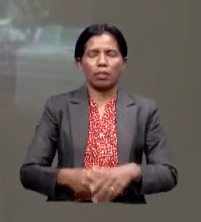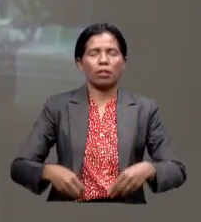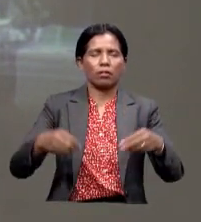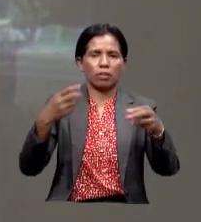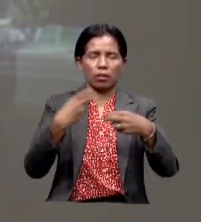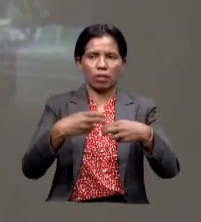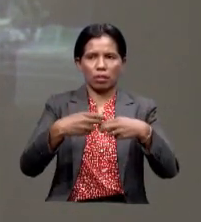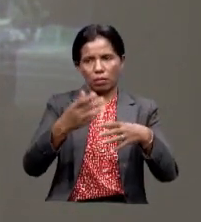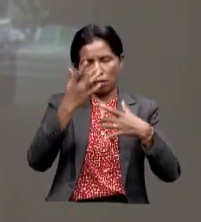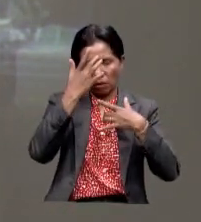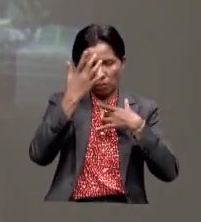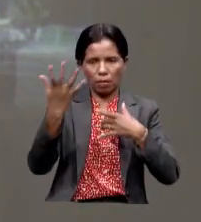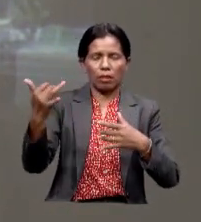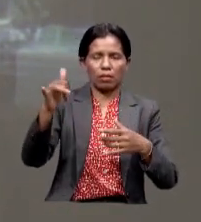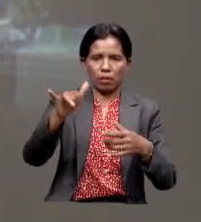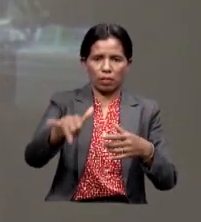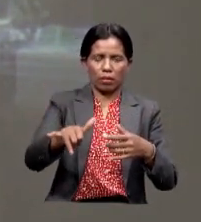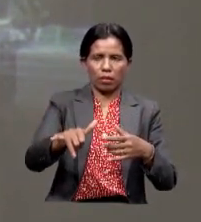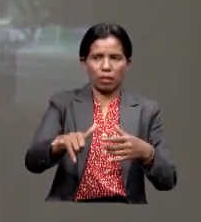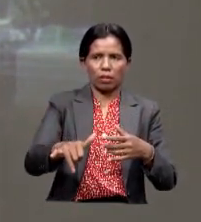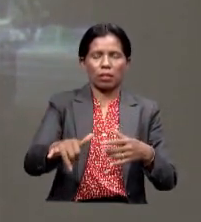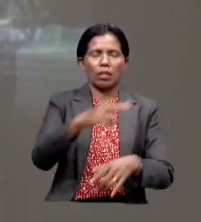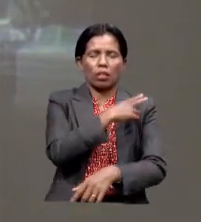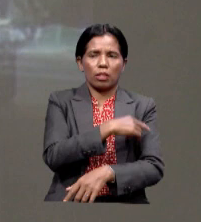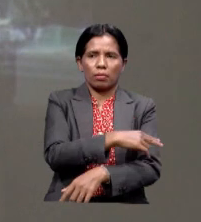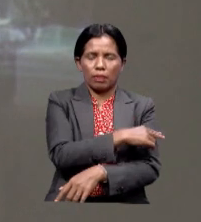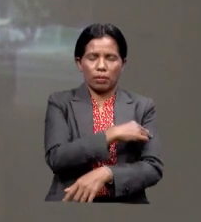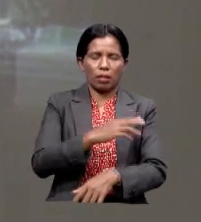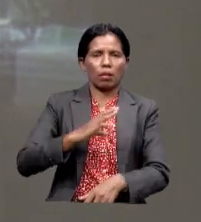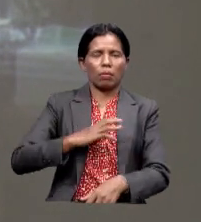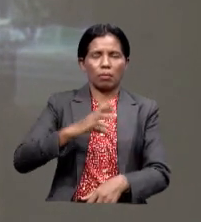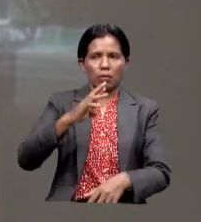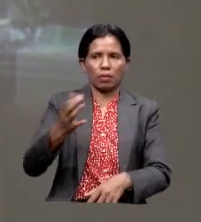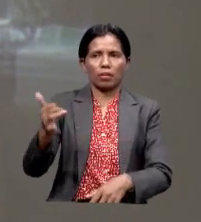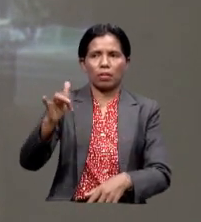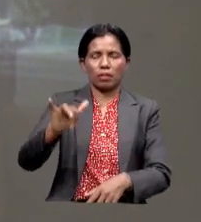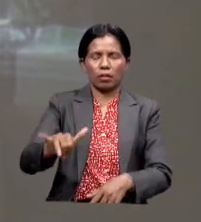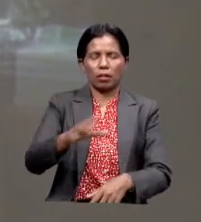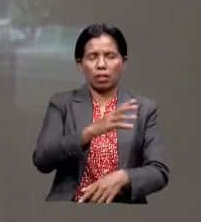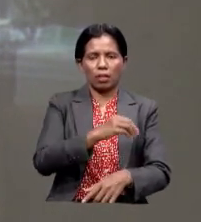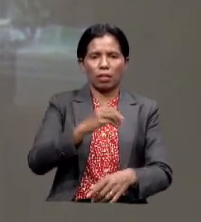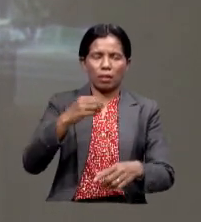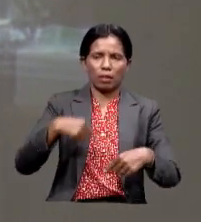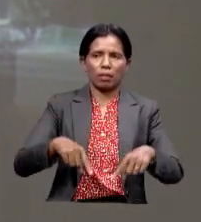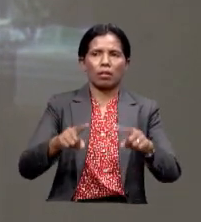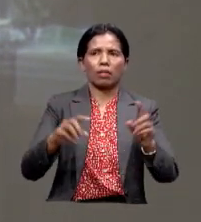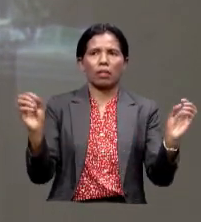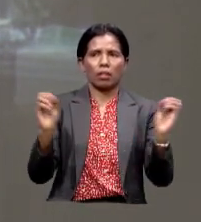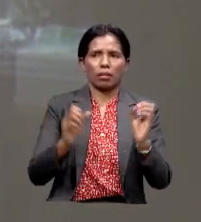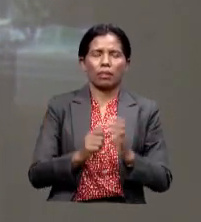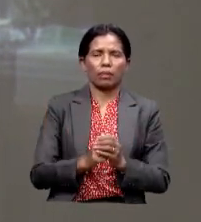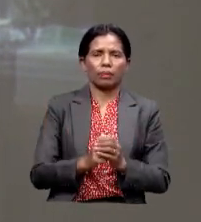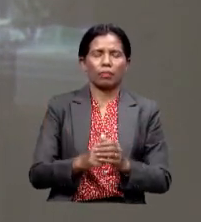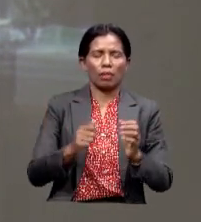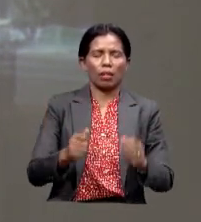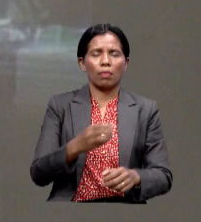ba mora ser ne bema ka ia centro saúde Comoro quando sira bahalo internamente na ba ala internamento mos kan